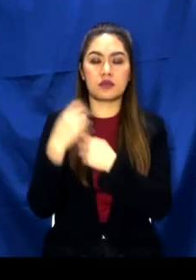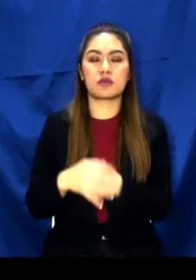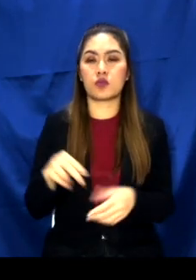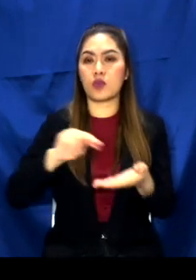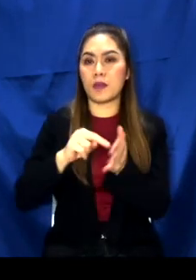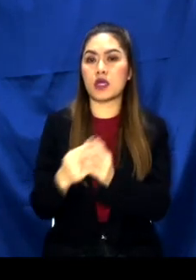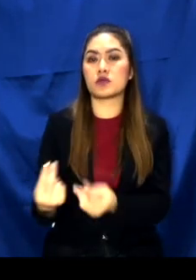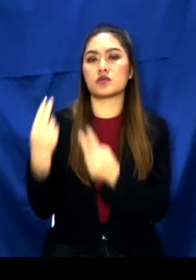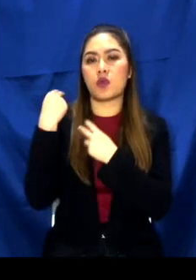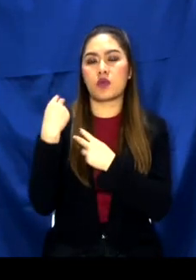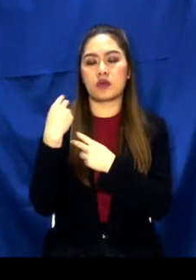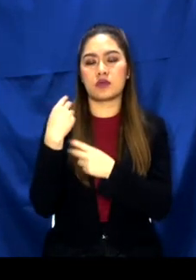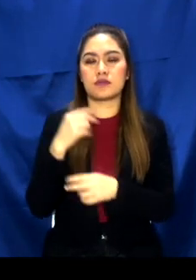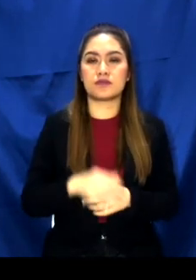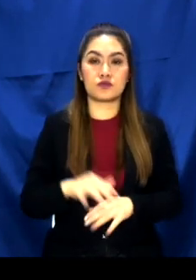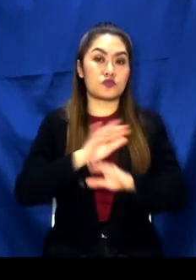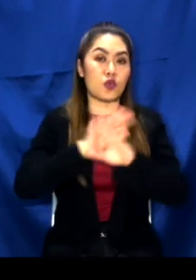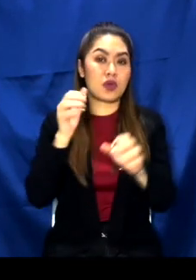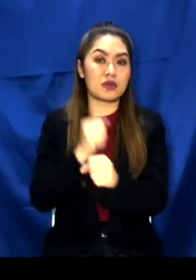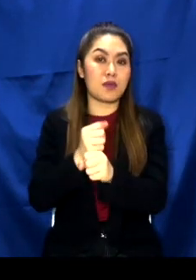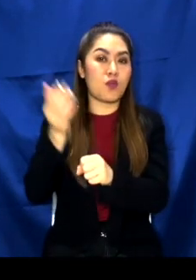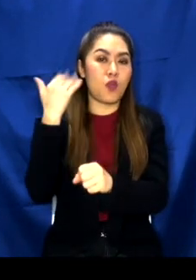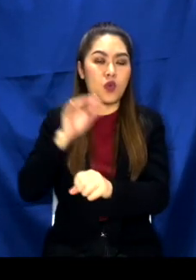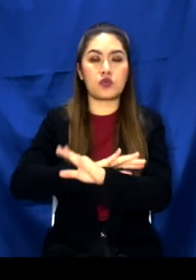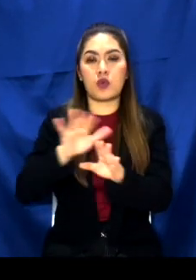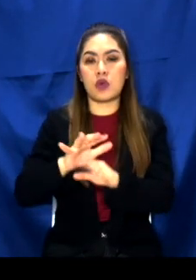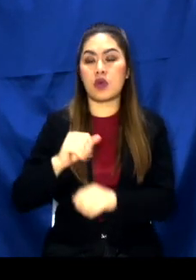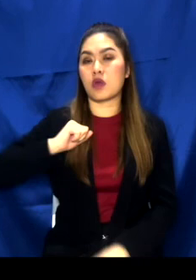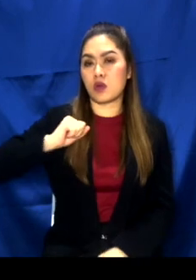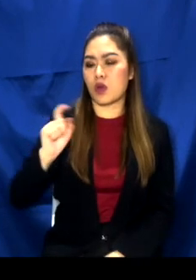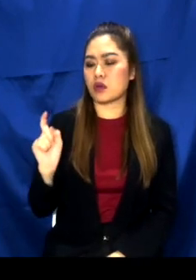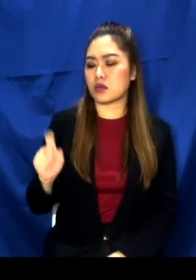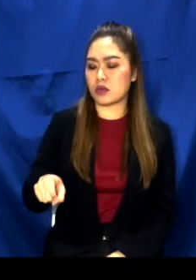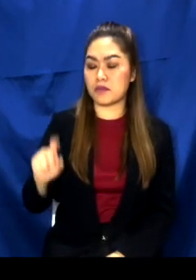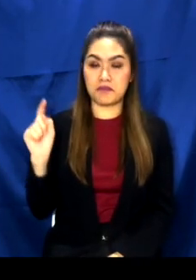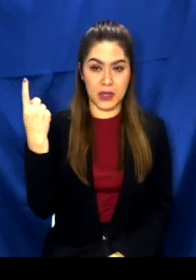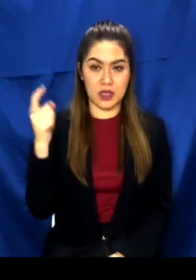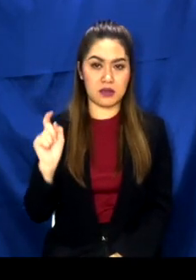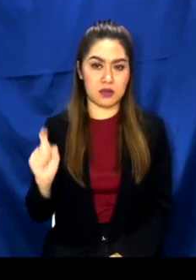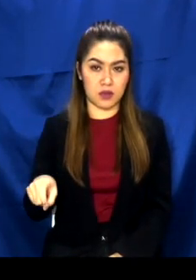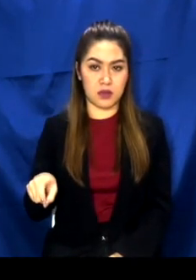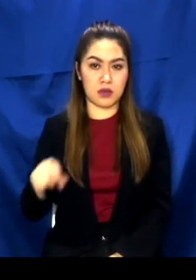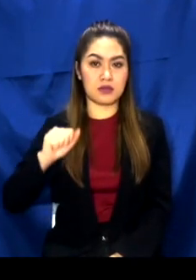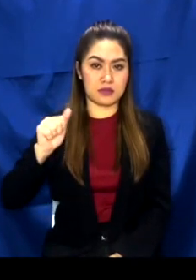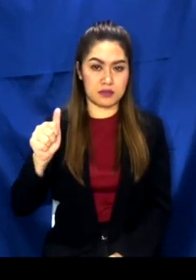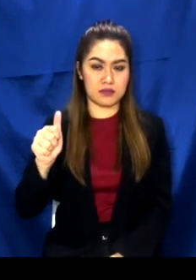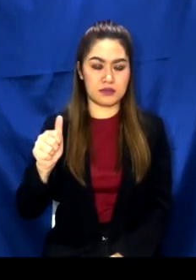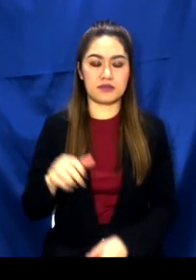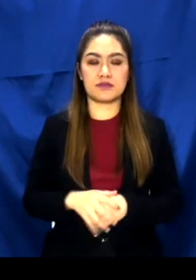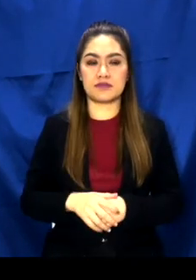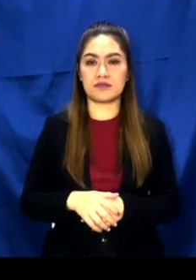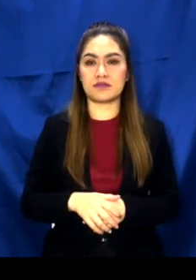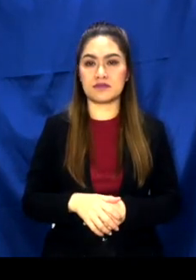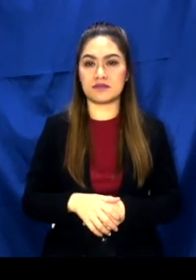ไปใหม่หรือคำว่า undo นั่นเองนะคะหรือว่าเราจะคลิกขวาก็ได้เอาใหม่นะคะเมื่อกี้เราจะกรุ๊ปใช่